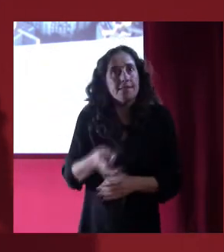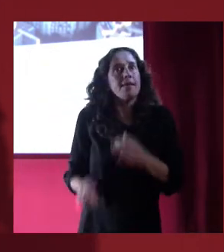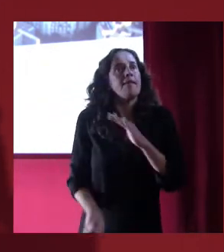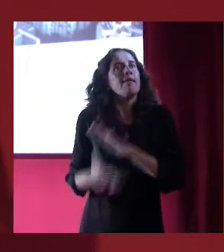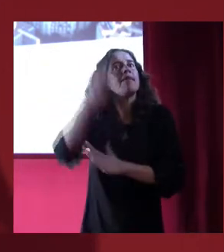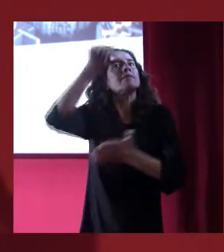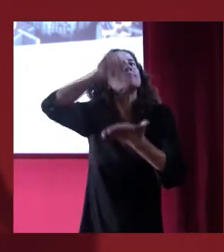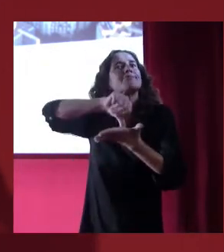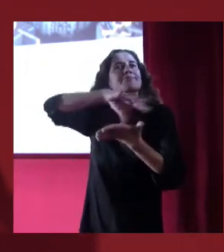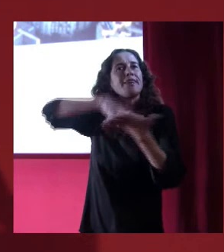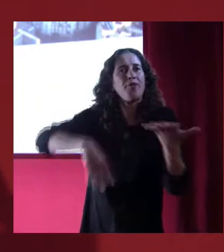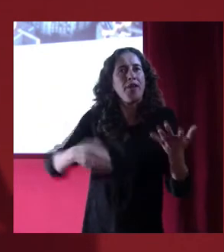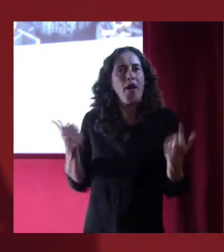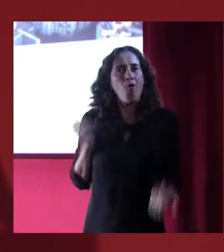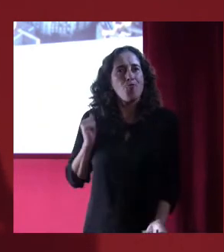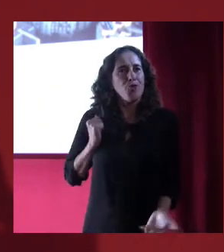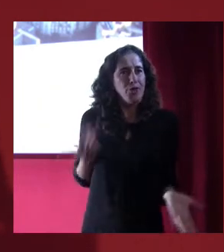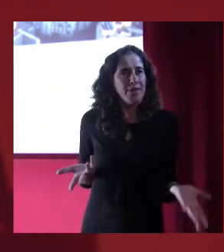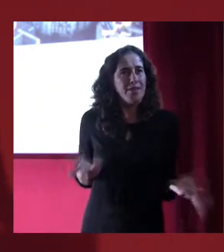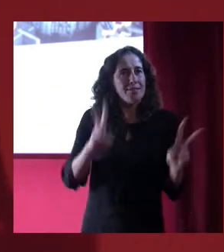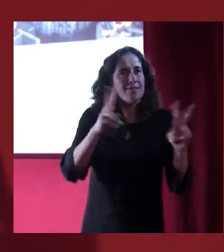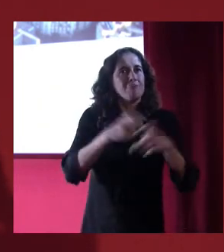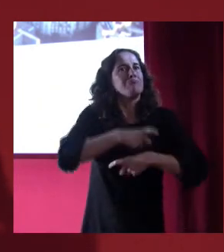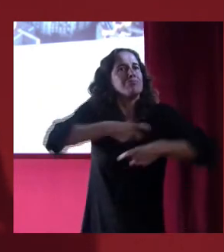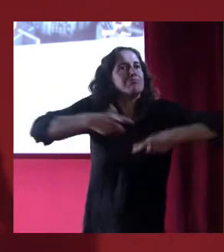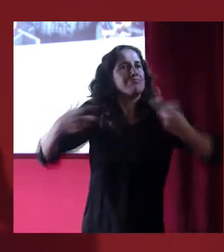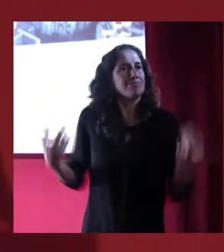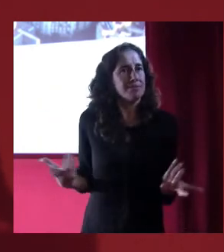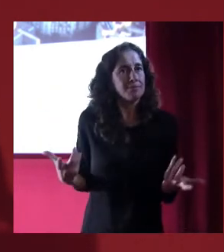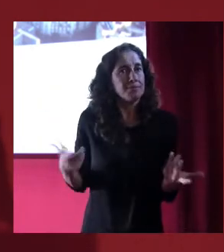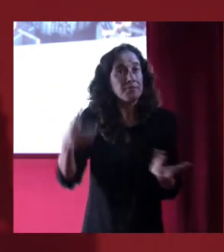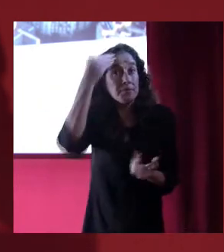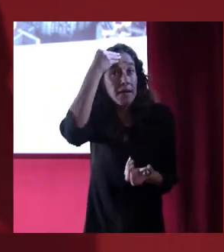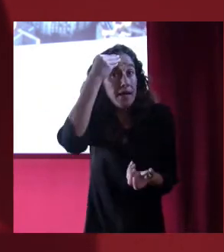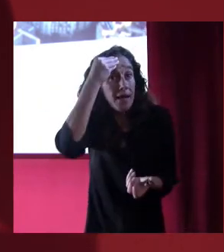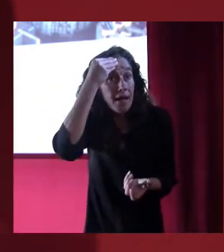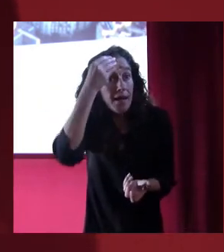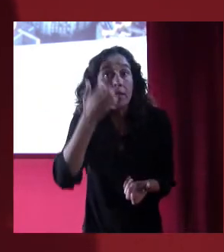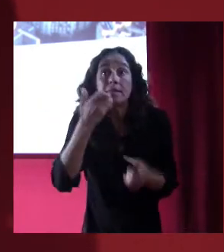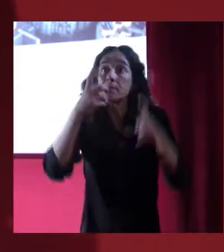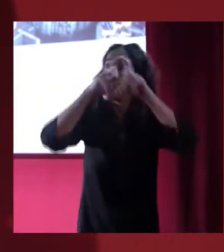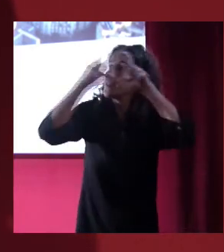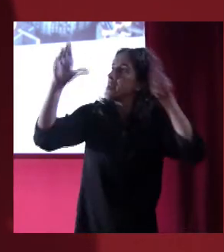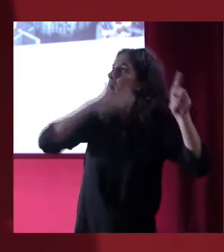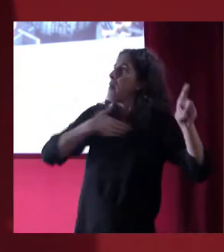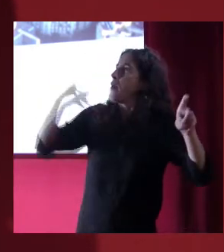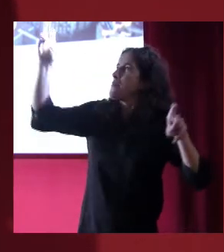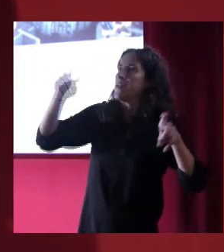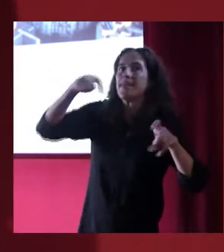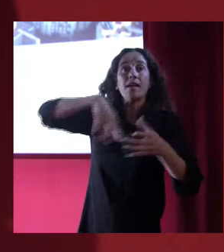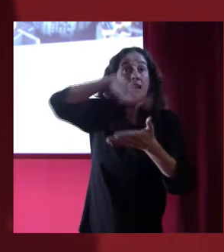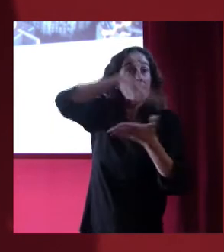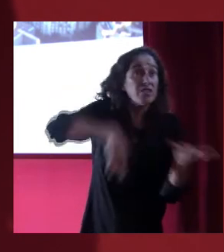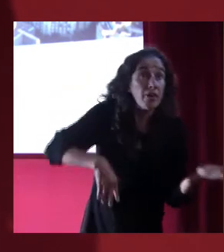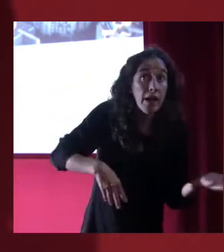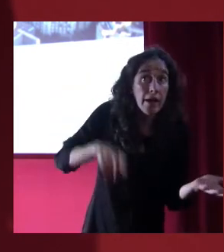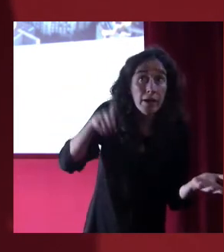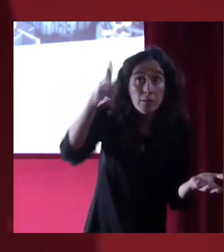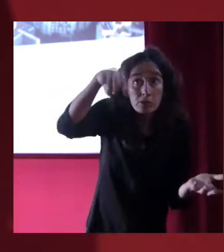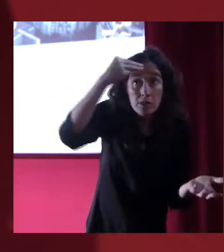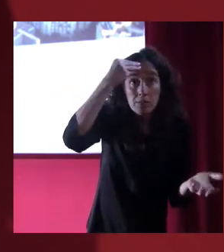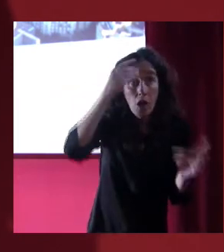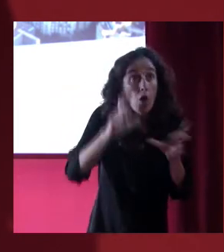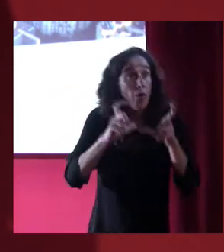Barcelona d'oportunitats. Perquè penseu-hi, quan una empresa es vol instal·lar a Barcelona, creieu que es reuneix amb